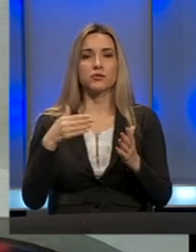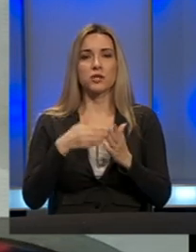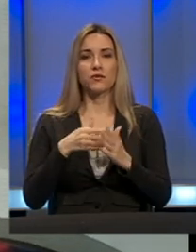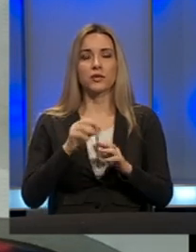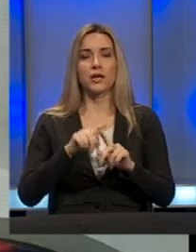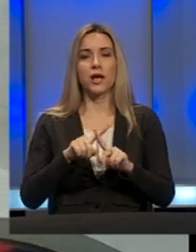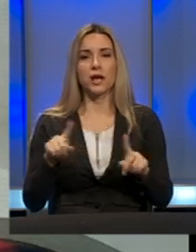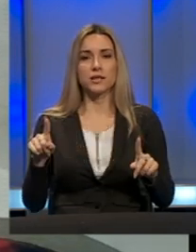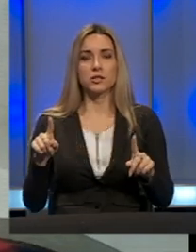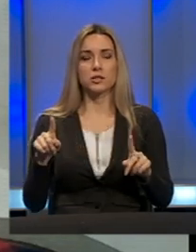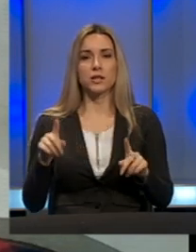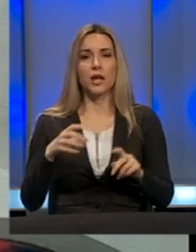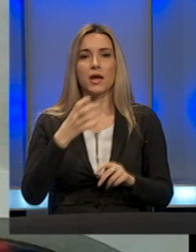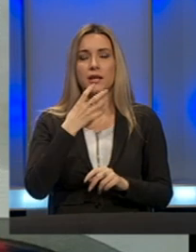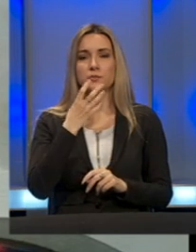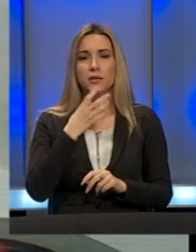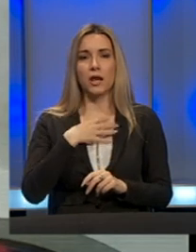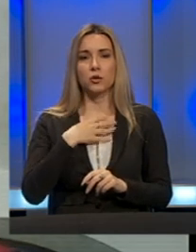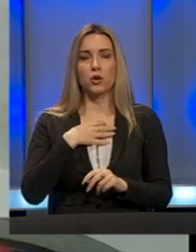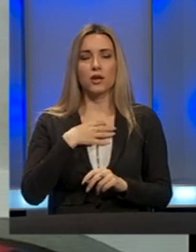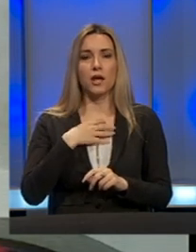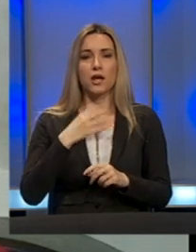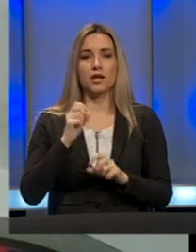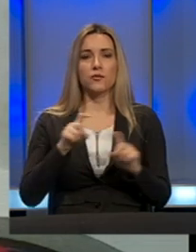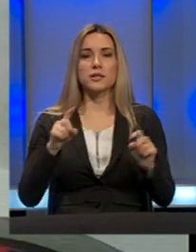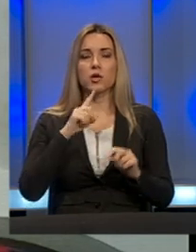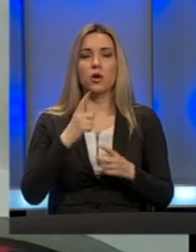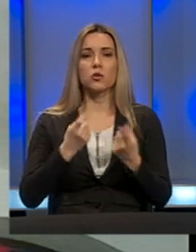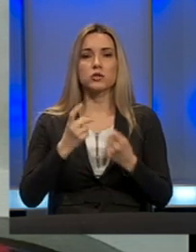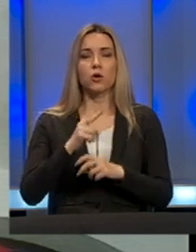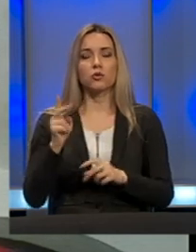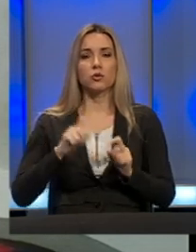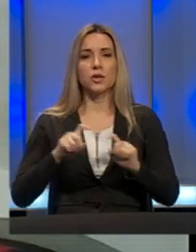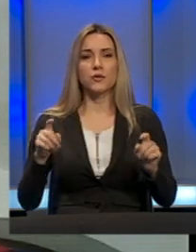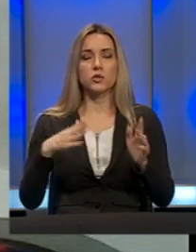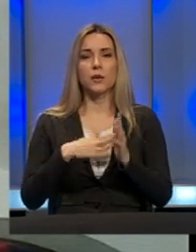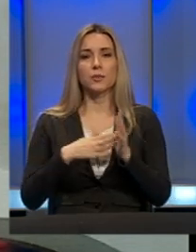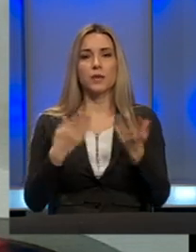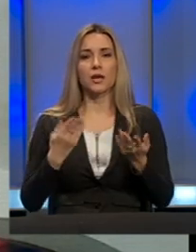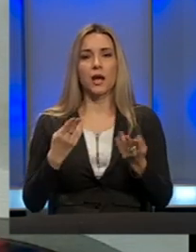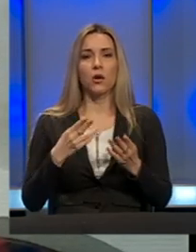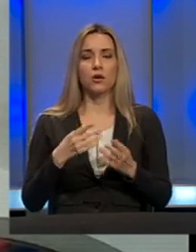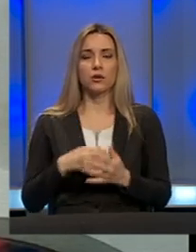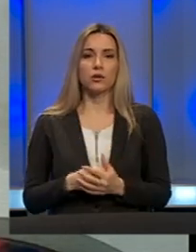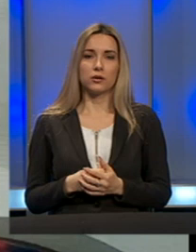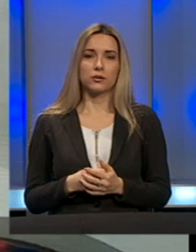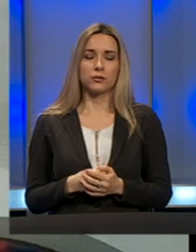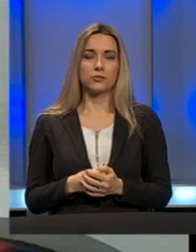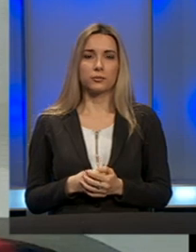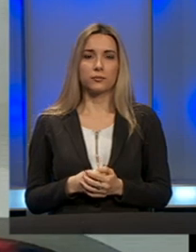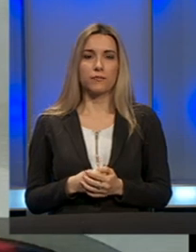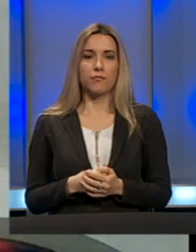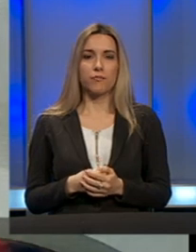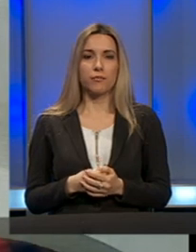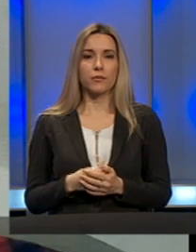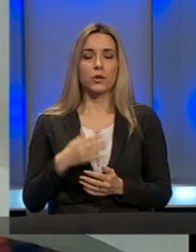na različite respiratorne infekcije koje uzrokuju drugi virusi, na primjer. Kao za primjer, volim zapravo da navodim gdje